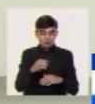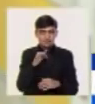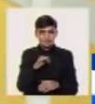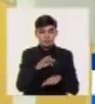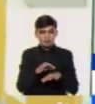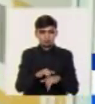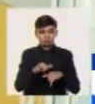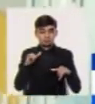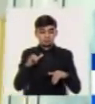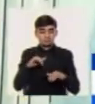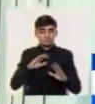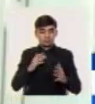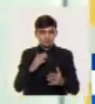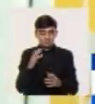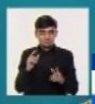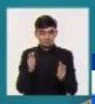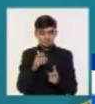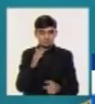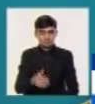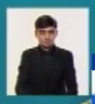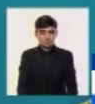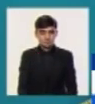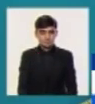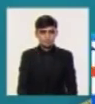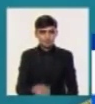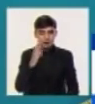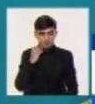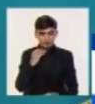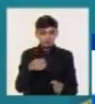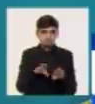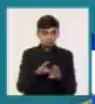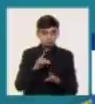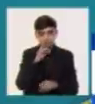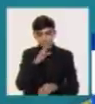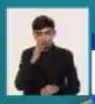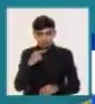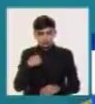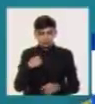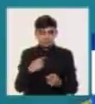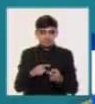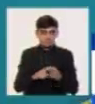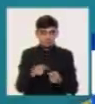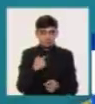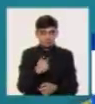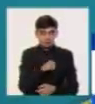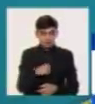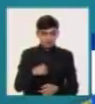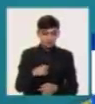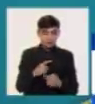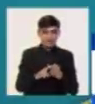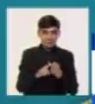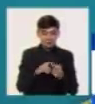санының көбеюімен тікелей байланысты екенін айтады. Осы Алматы жабылатын жабылмайтын өзімізге байланысты. Егер де